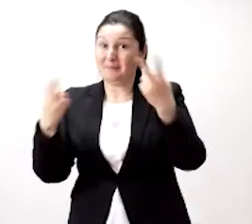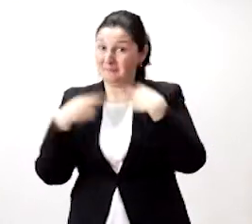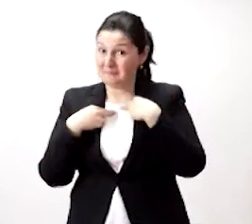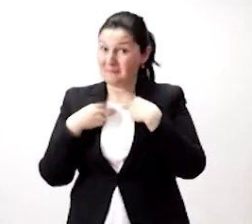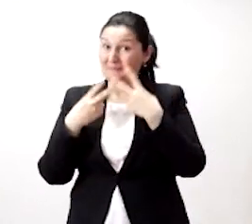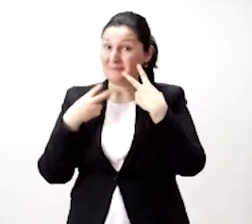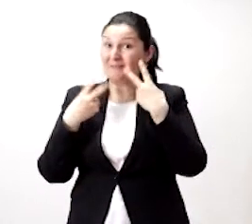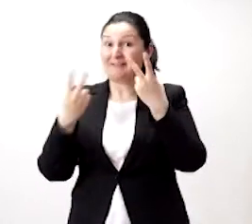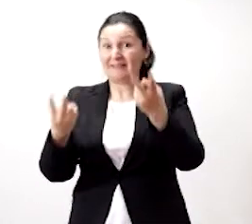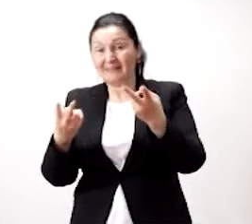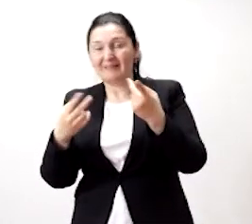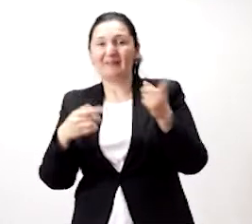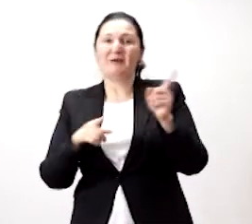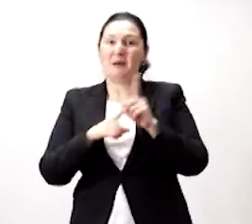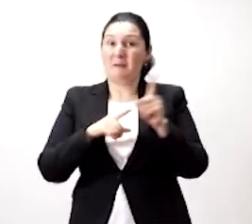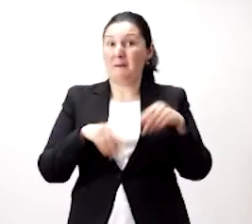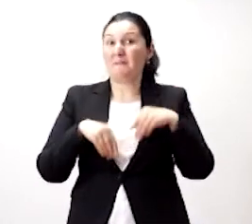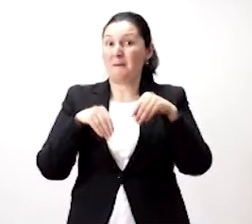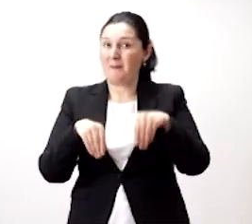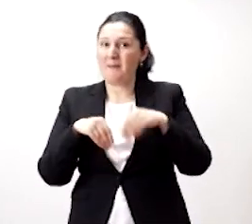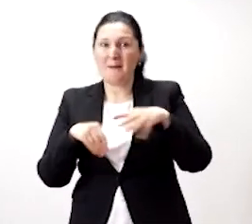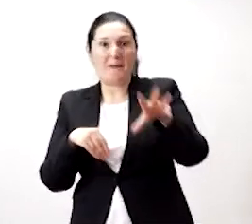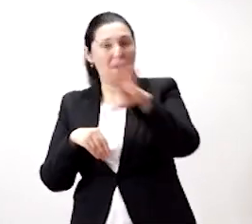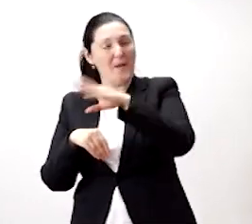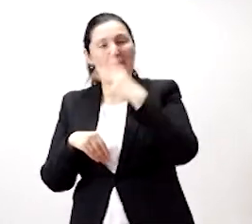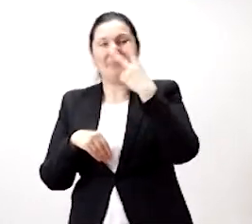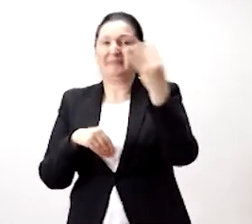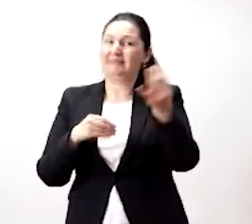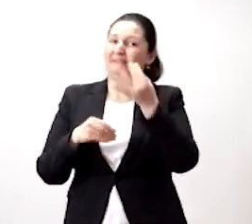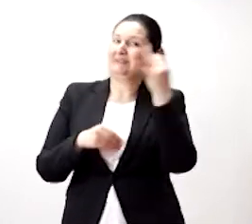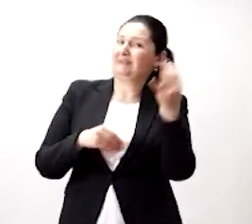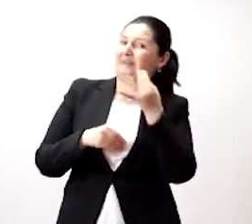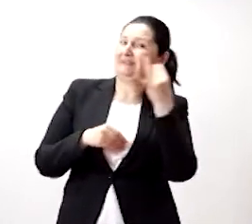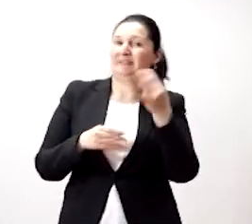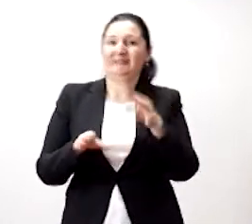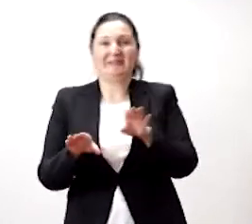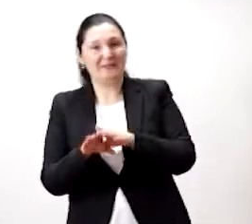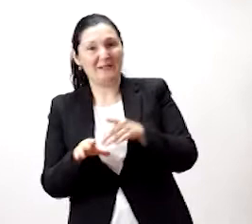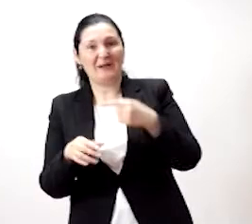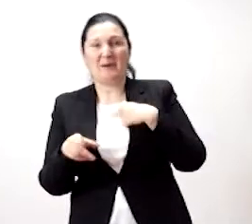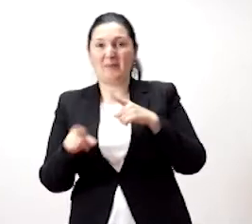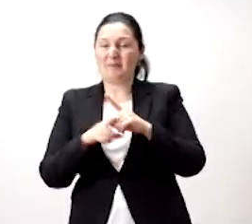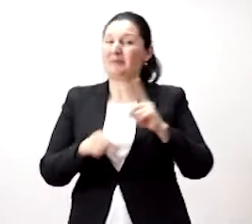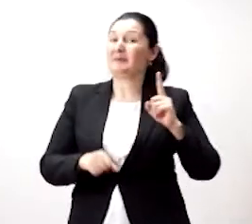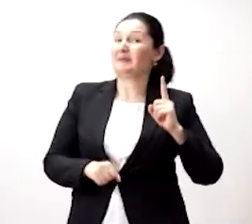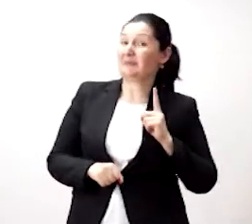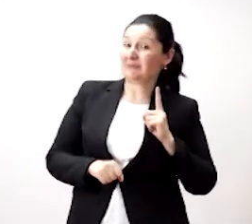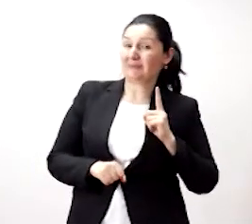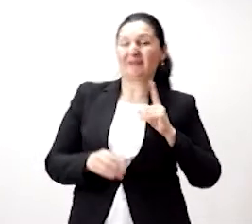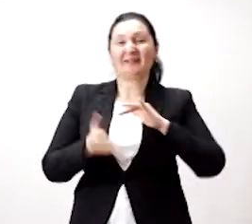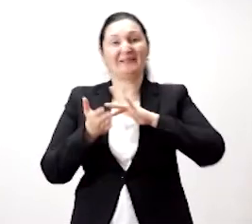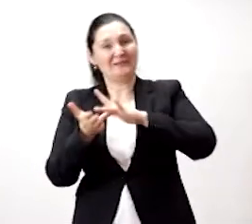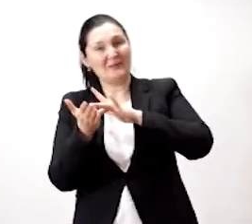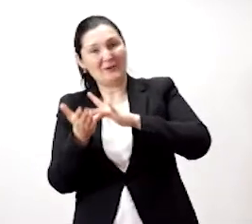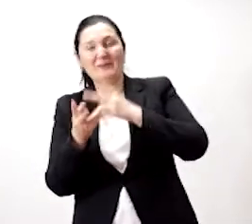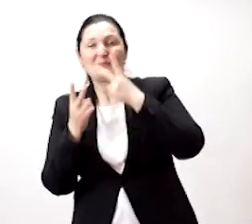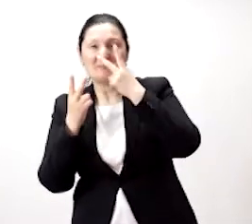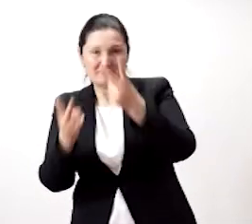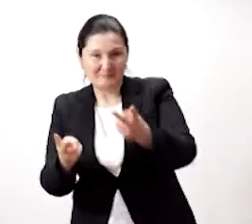мехоҳанд. Бале, кенгуруҳо барои онҳо аҷоибанд. Бале, мо интизори сайёҳон